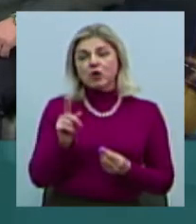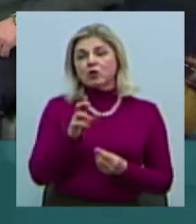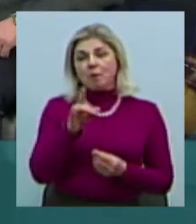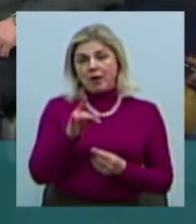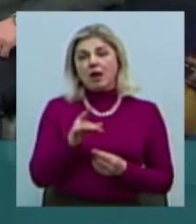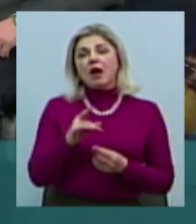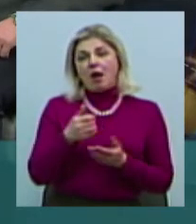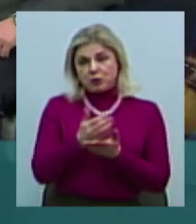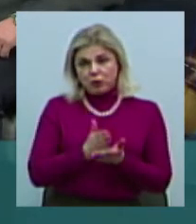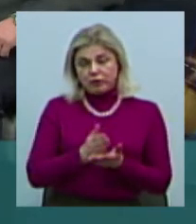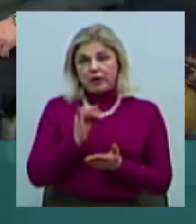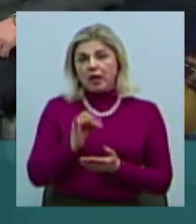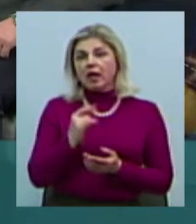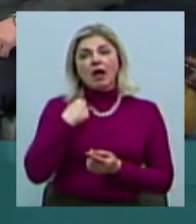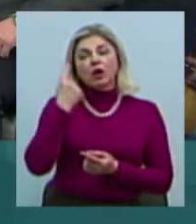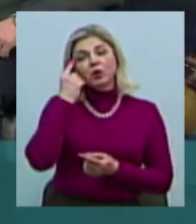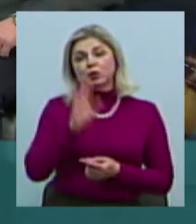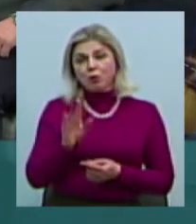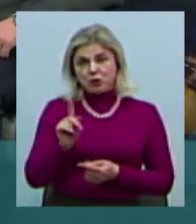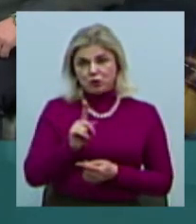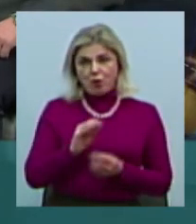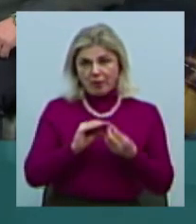з людьми є в «Л-автодоріг».